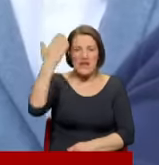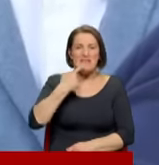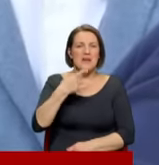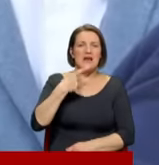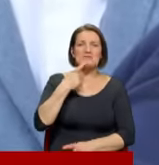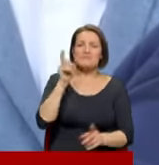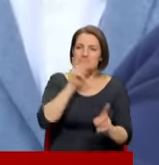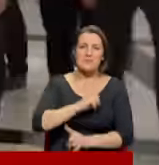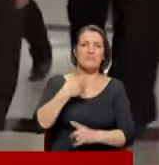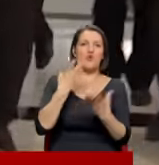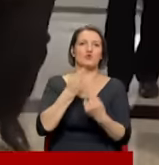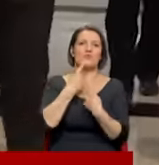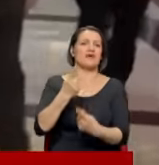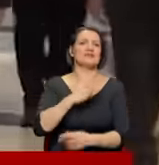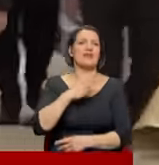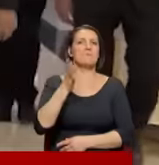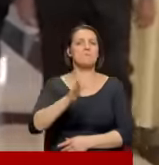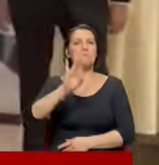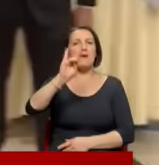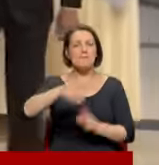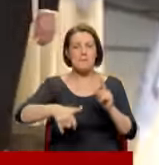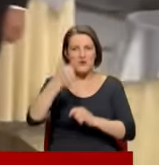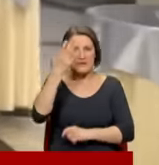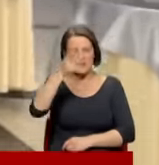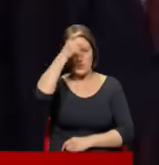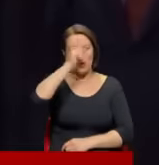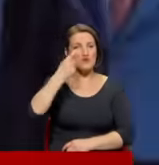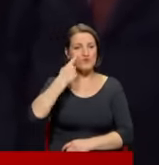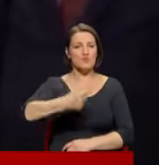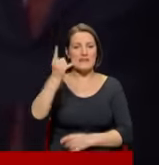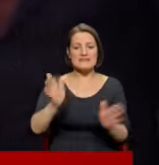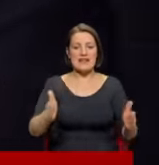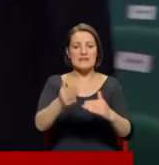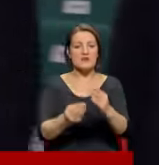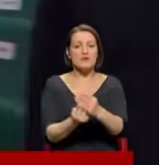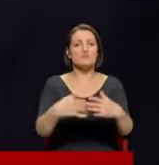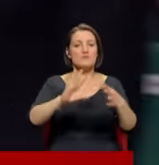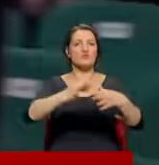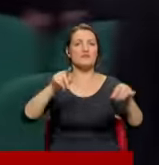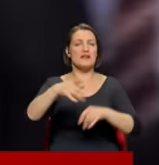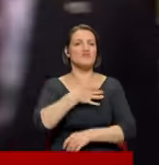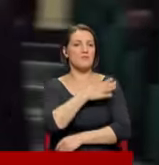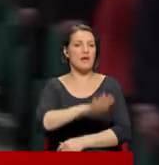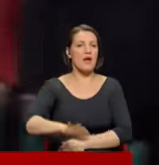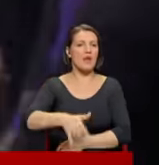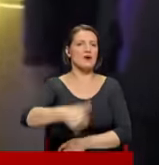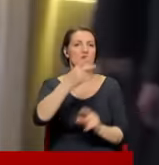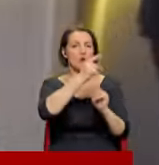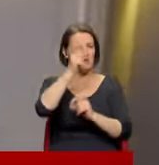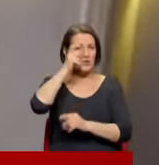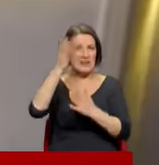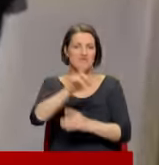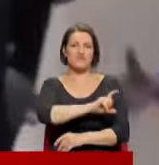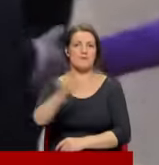sürçmesi olduğunu kabul etmek isterim. MHP lideri Bahçeli'nin Türkiye Cumhuriyeti sandıkta kurulmamıştır sözleri, CHP Genel Başkanı Özgür